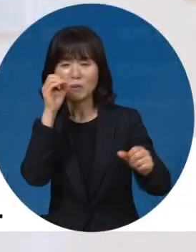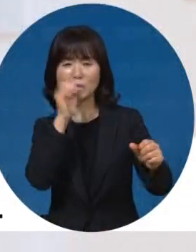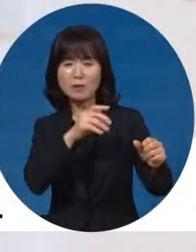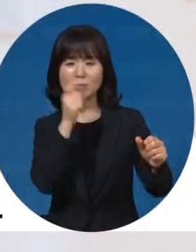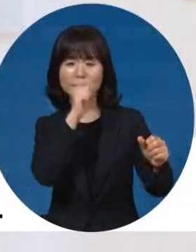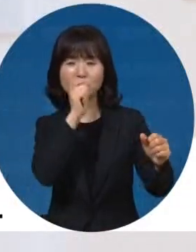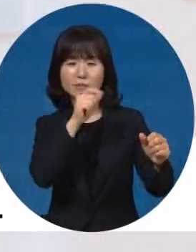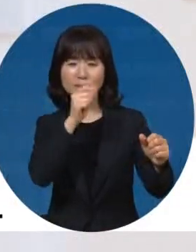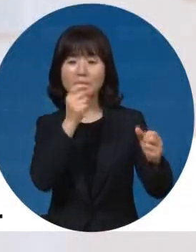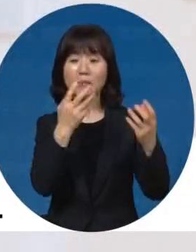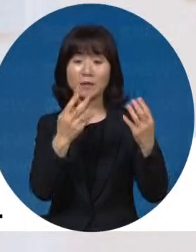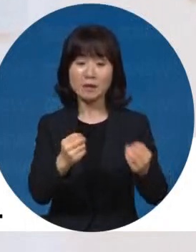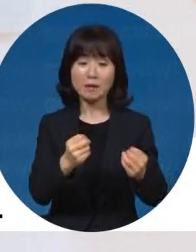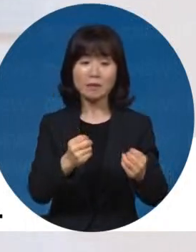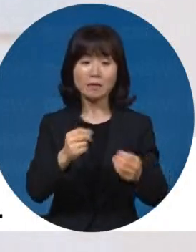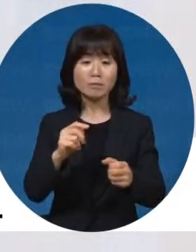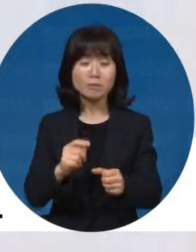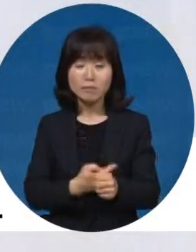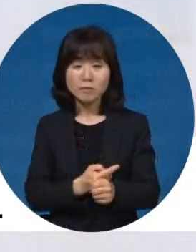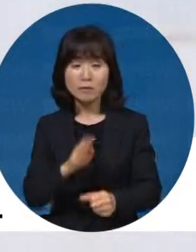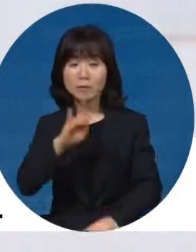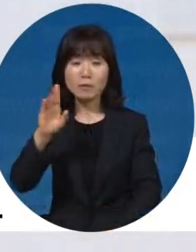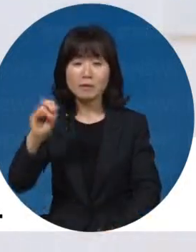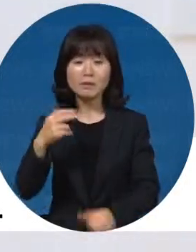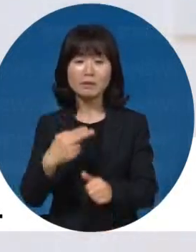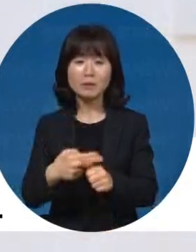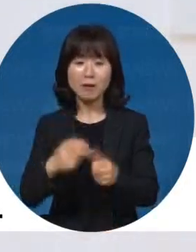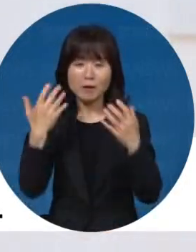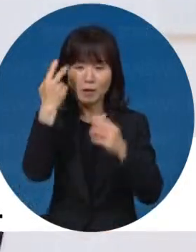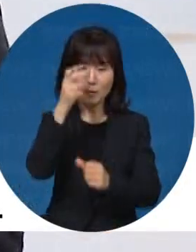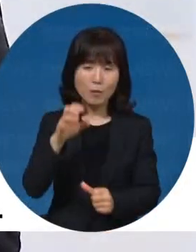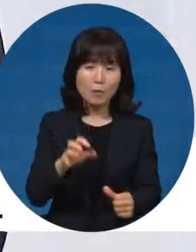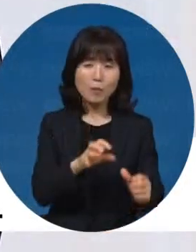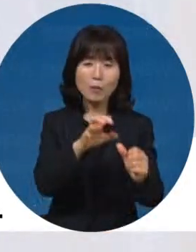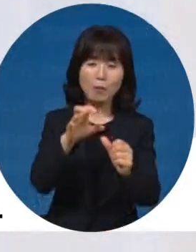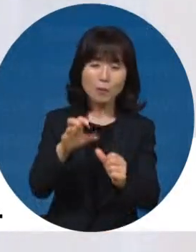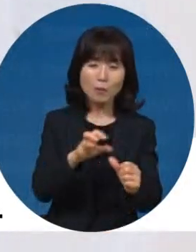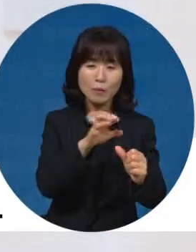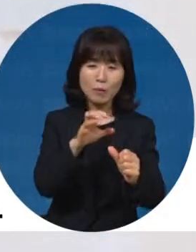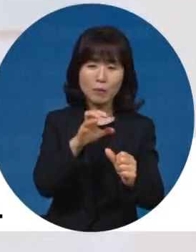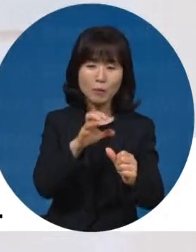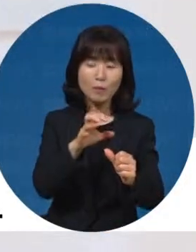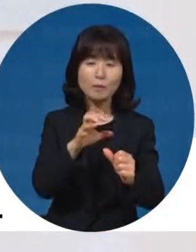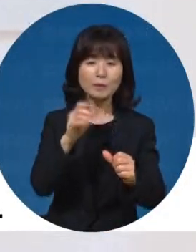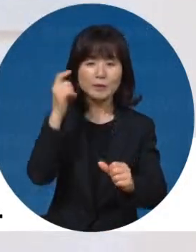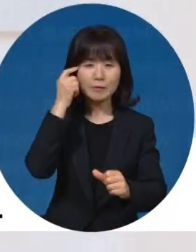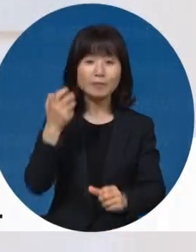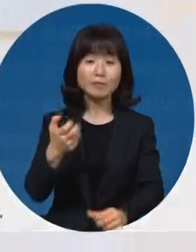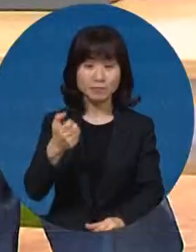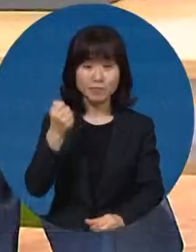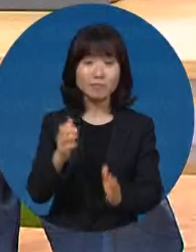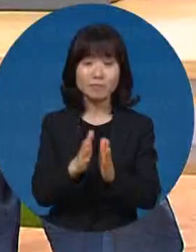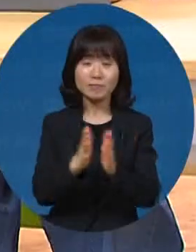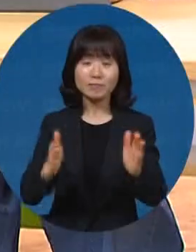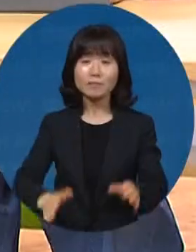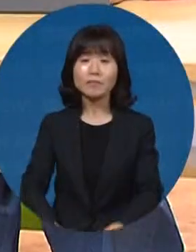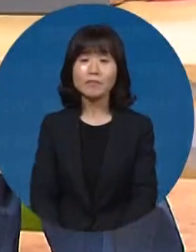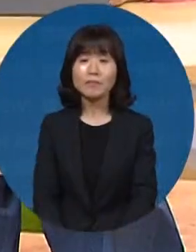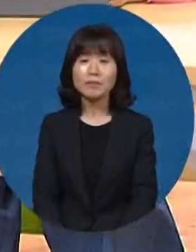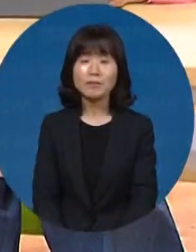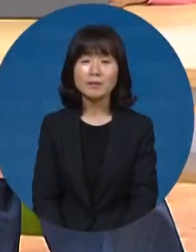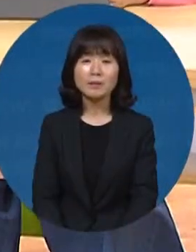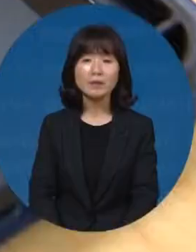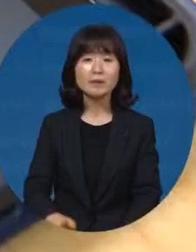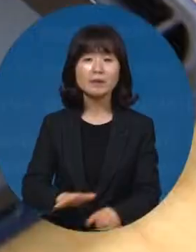그래서 어린이들을 보호해줘야겠다 지켜줘야겠다라는 생각을 하셔서 가장